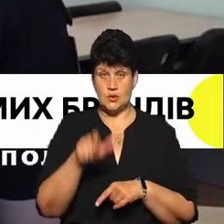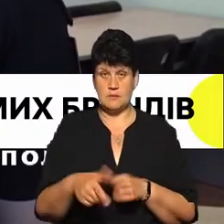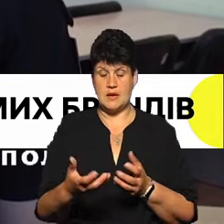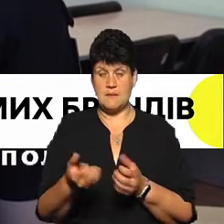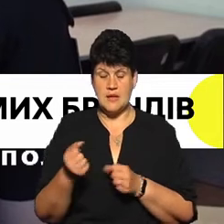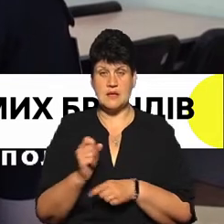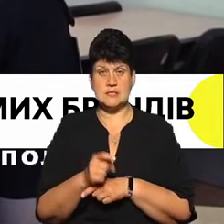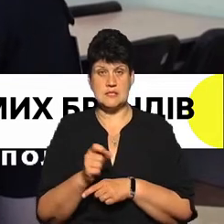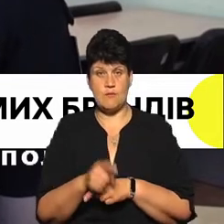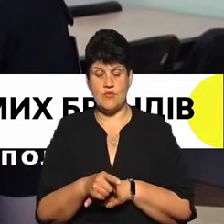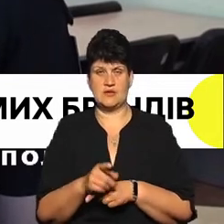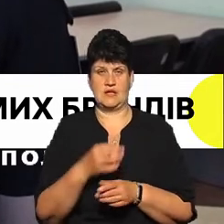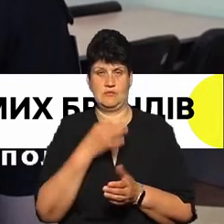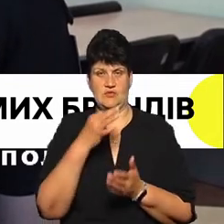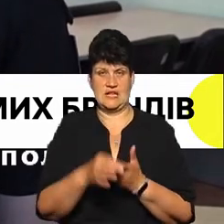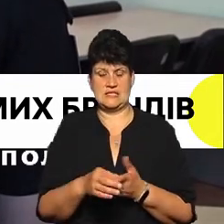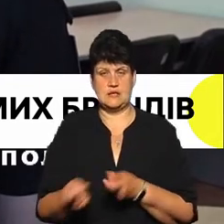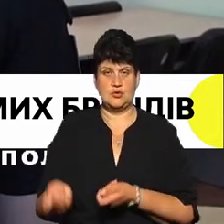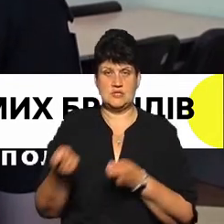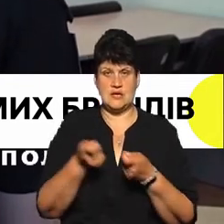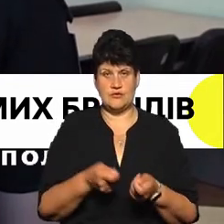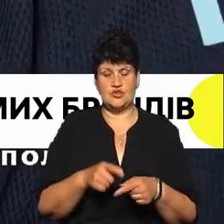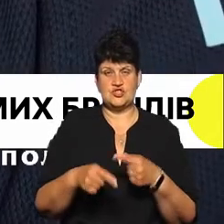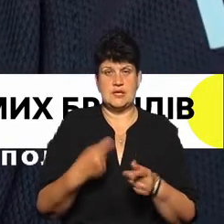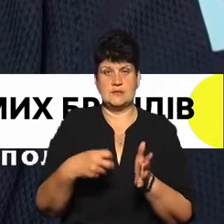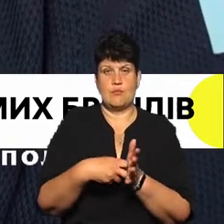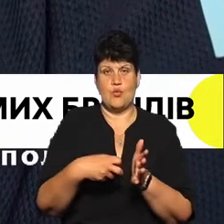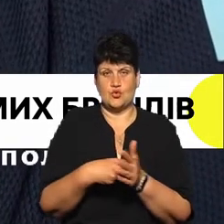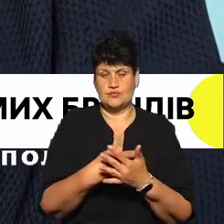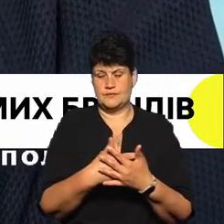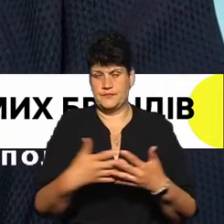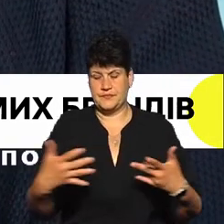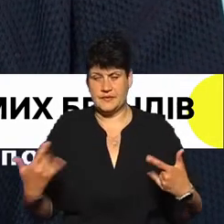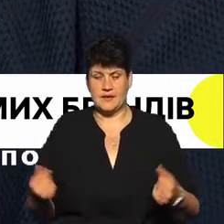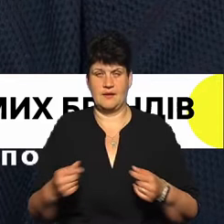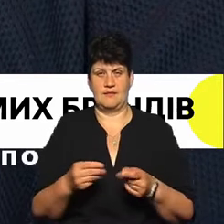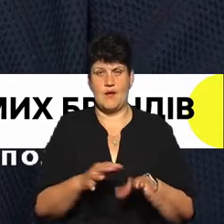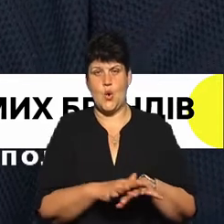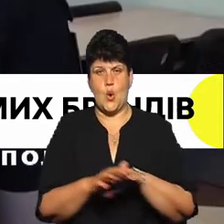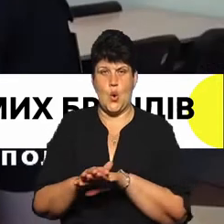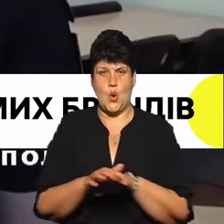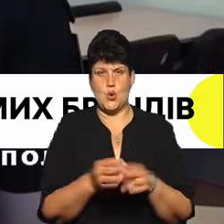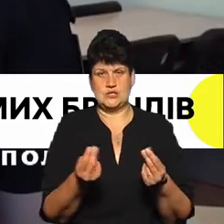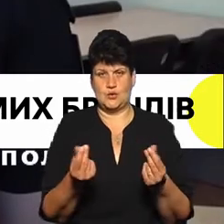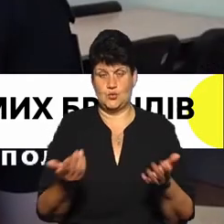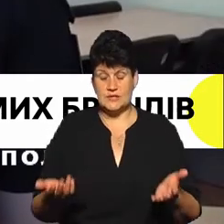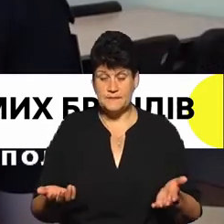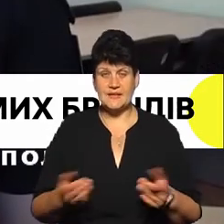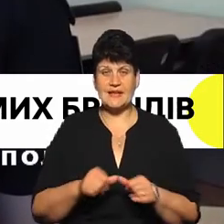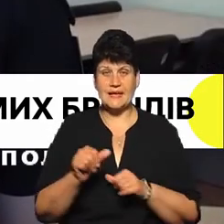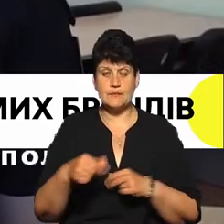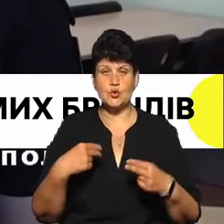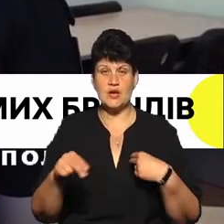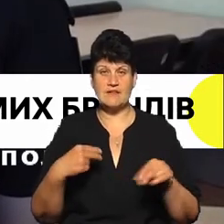від покупців та відповідала за доставку продукції через поштові сервіси та контролювала розрахунки з покупцями за поставлений товар. Крім торгівлі в мережі